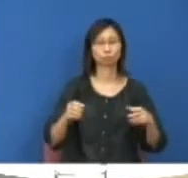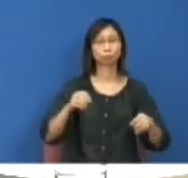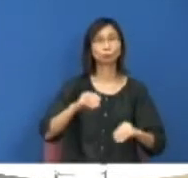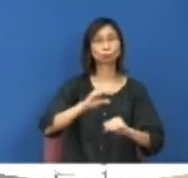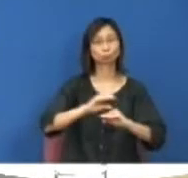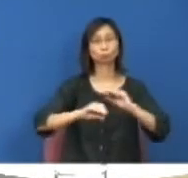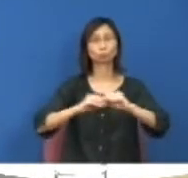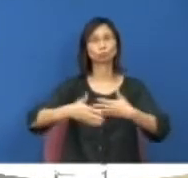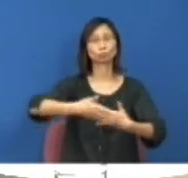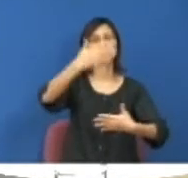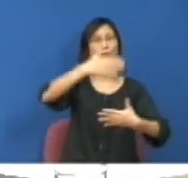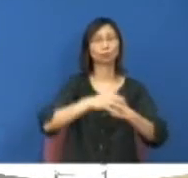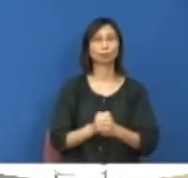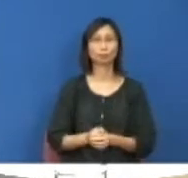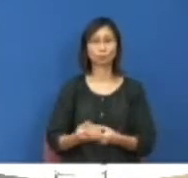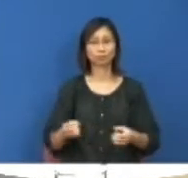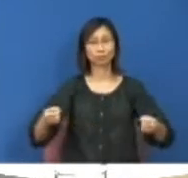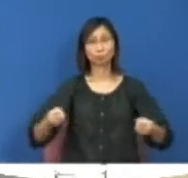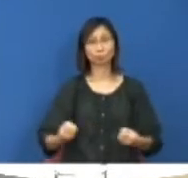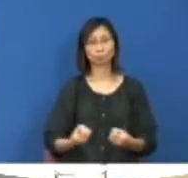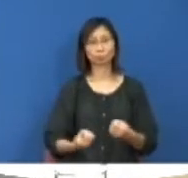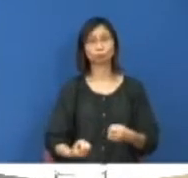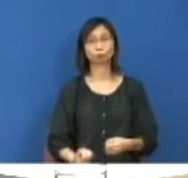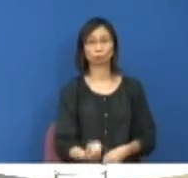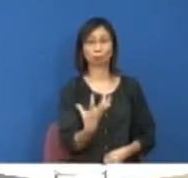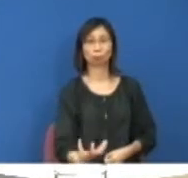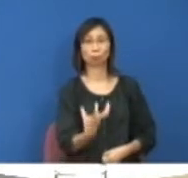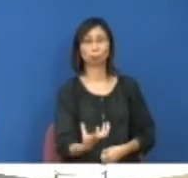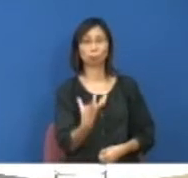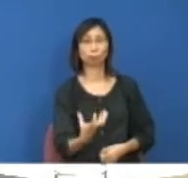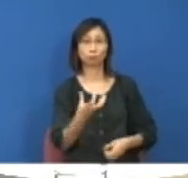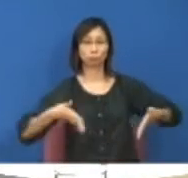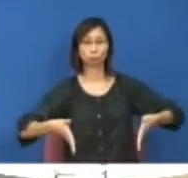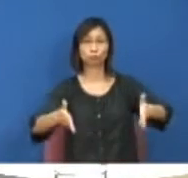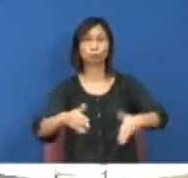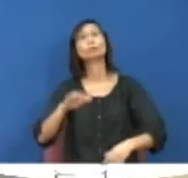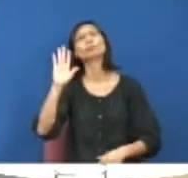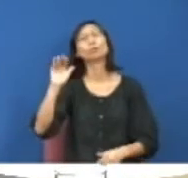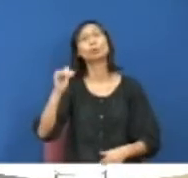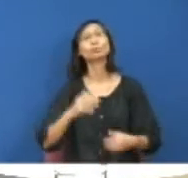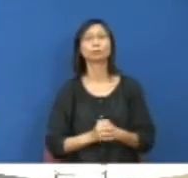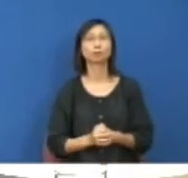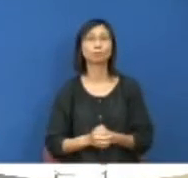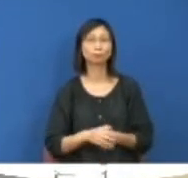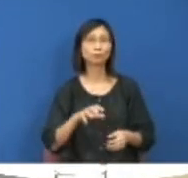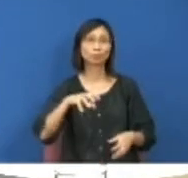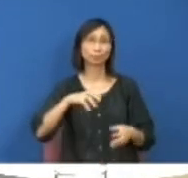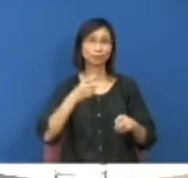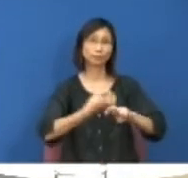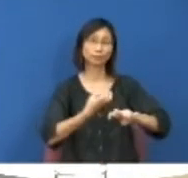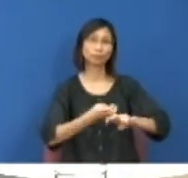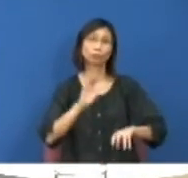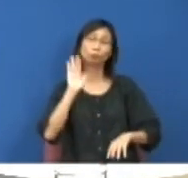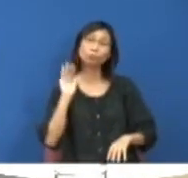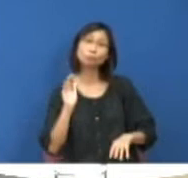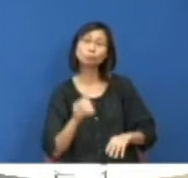女就揾啲火燒條路就搞掂，一燒咁就溶咗咁啲石米喺度咯，又掟啊又可以要嚟，即係擋住